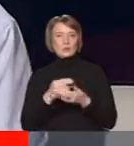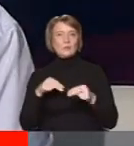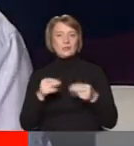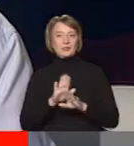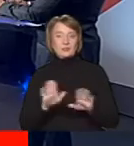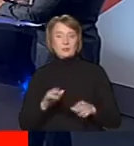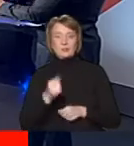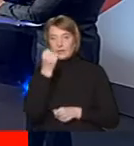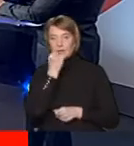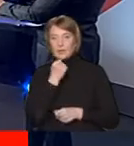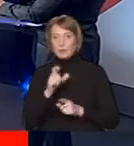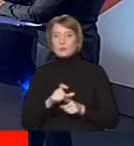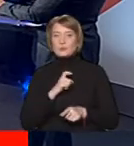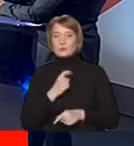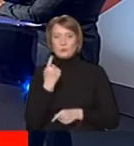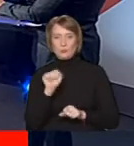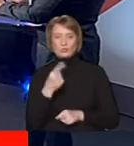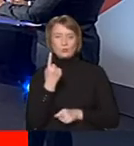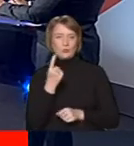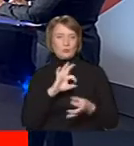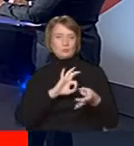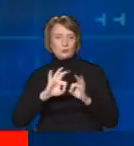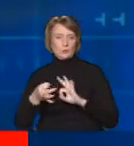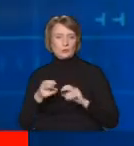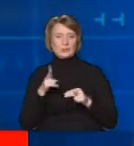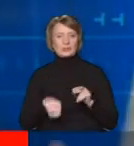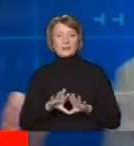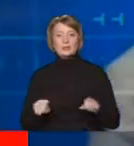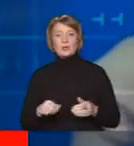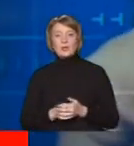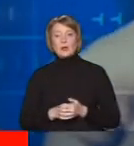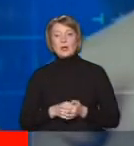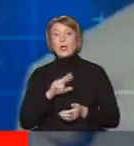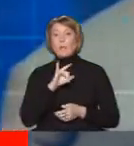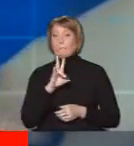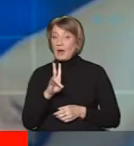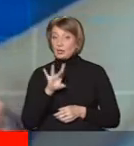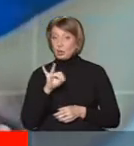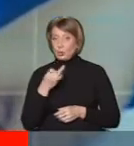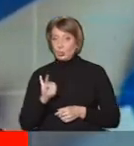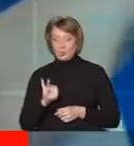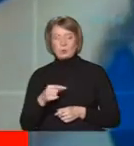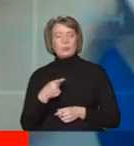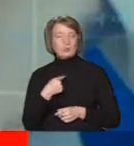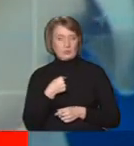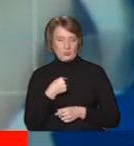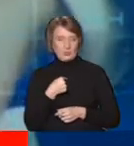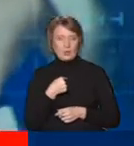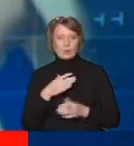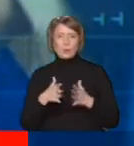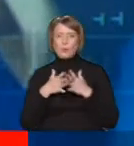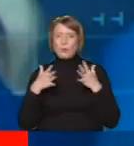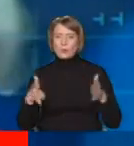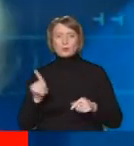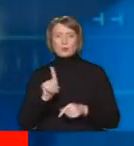Дякуємо за відповідь. Пане ведучий, можна буквально одну репліку? Да, будь ласка. В самому кінці і все. Пане Юрій, я погоджуюся з більшістю того,